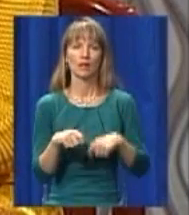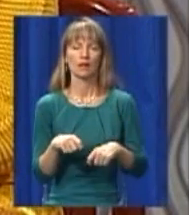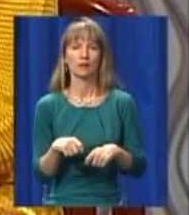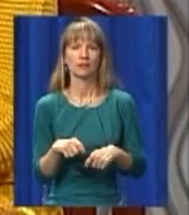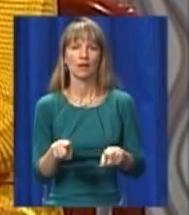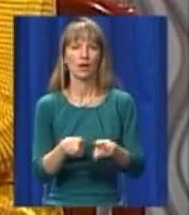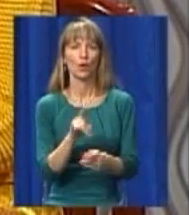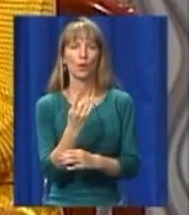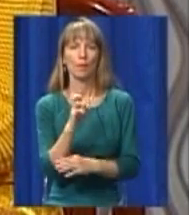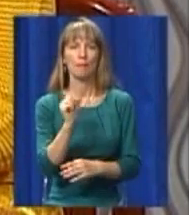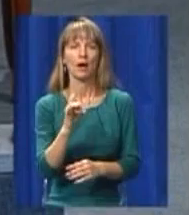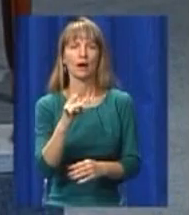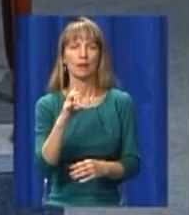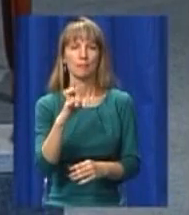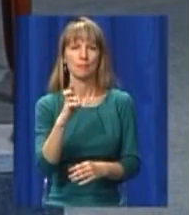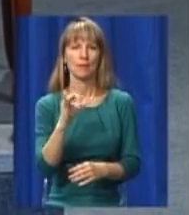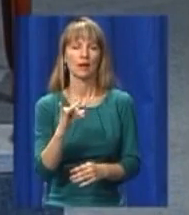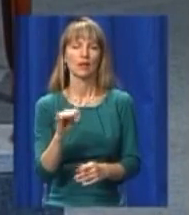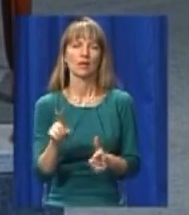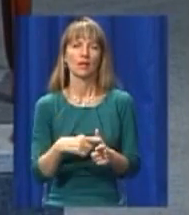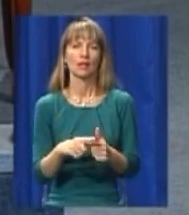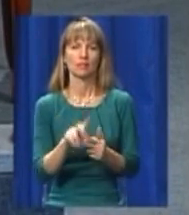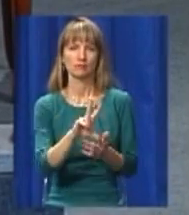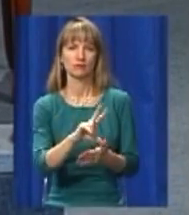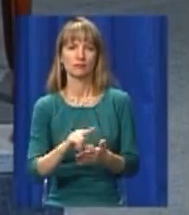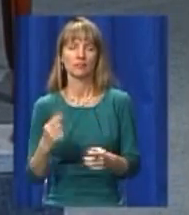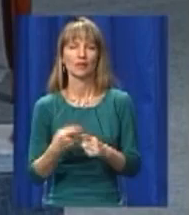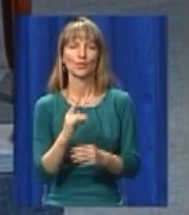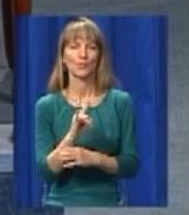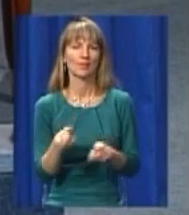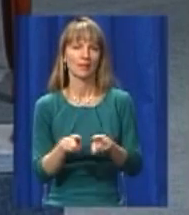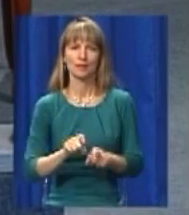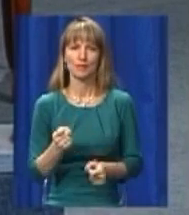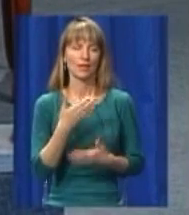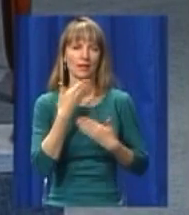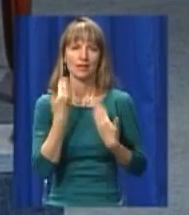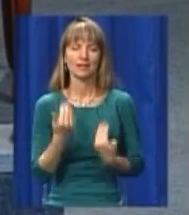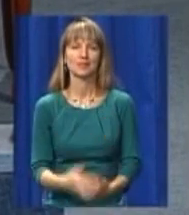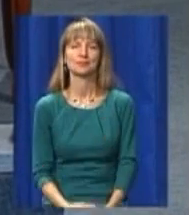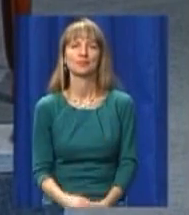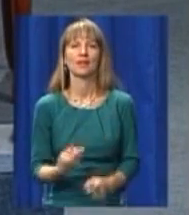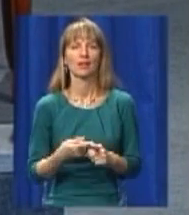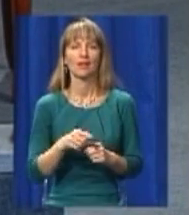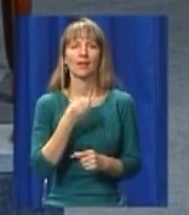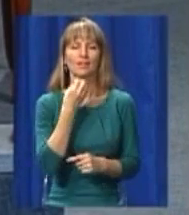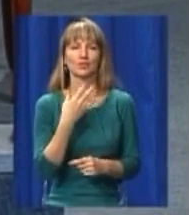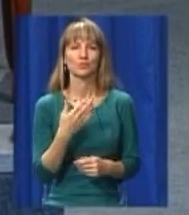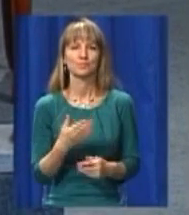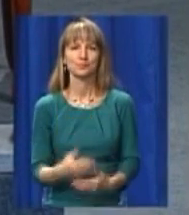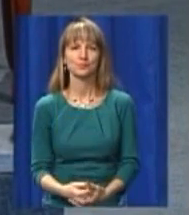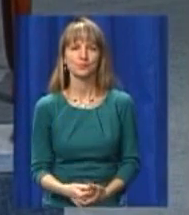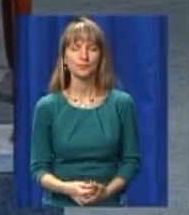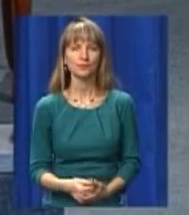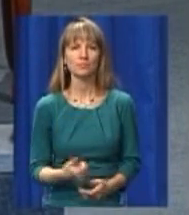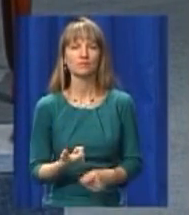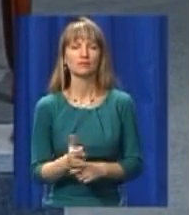так, ляльки Барбі, або там якось наслідують цих ляльок? Ні. Ну, це і добре. А, бо якось, ну,